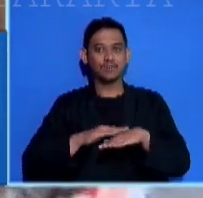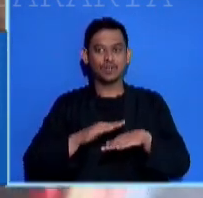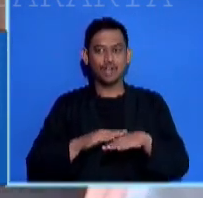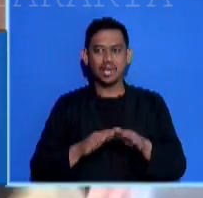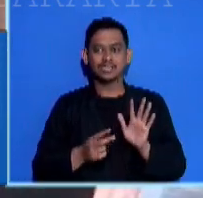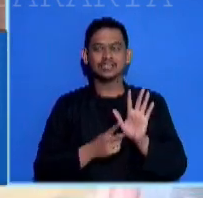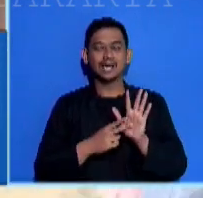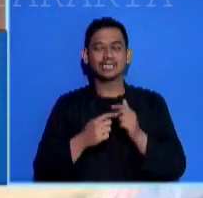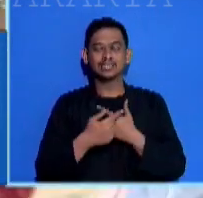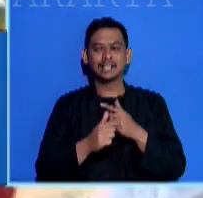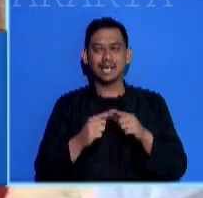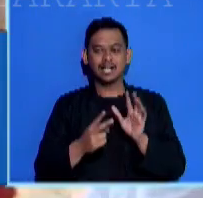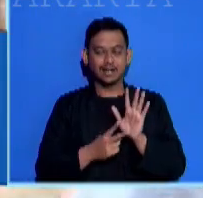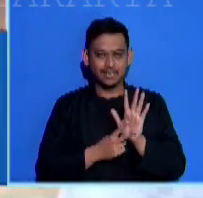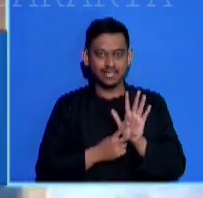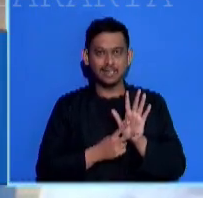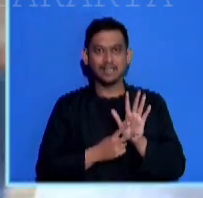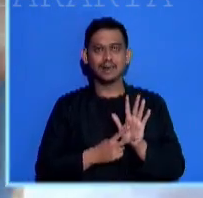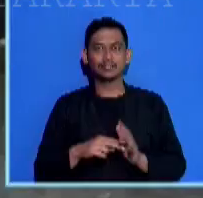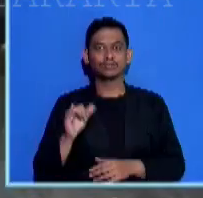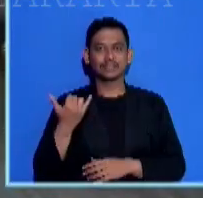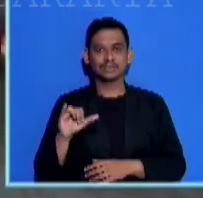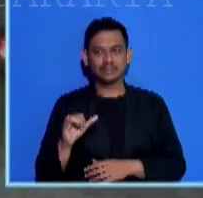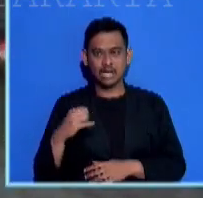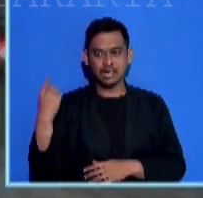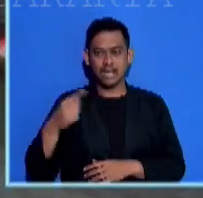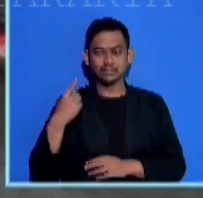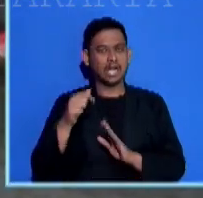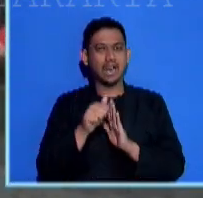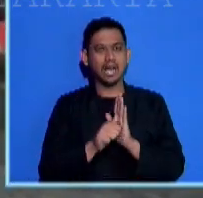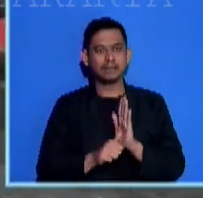dijadwalkan menjadi agenda tahunan. Demikian Margo Laras dari Bantul melaporkan.